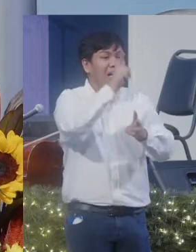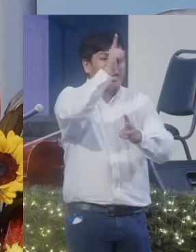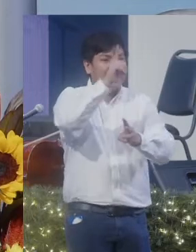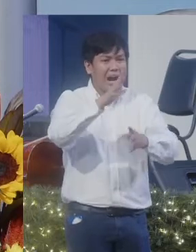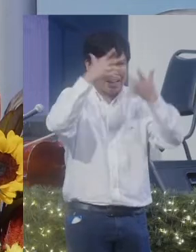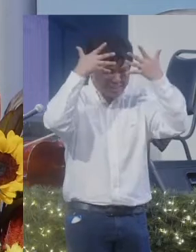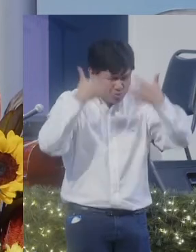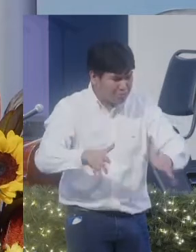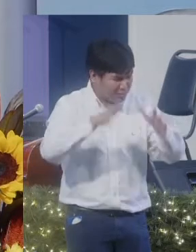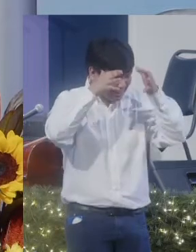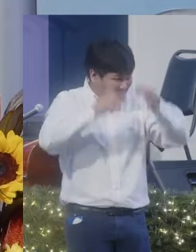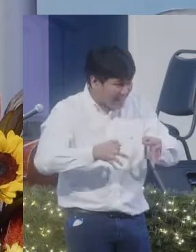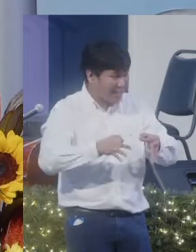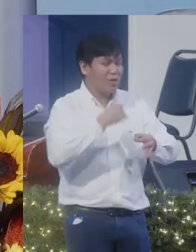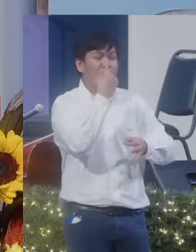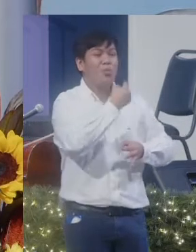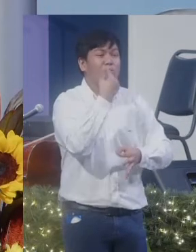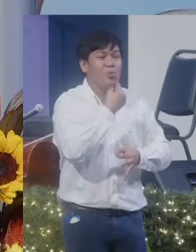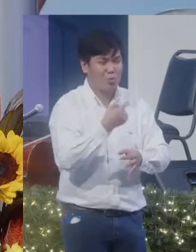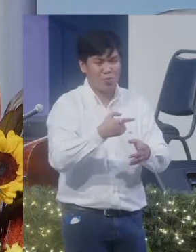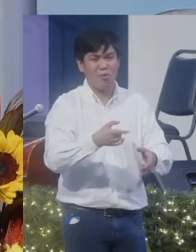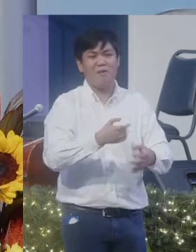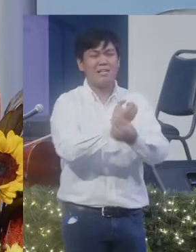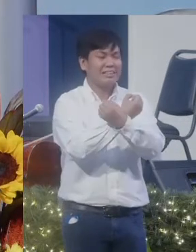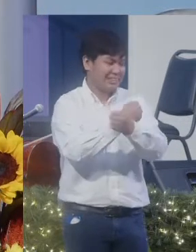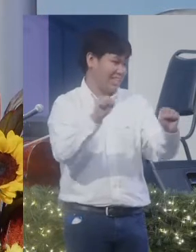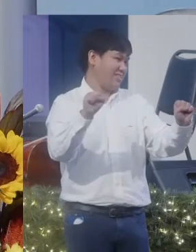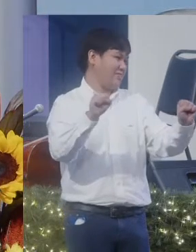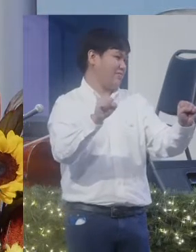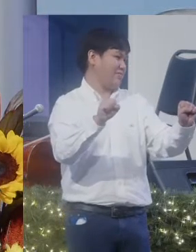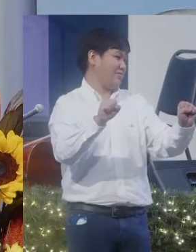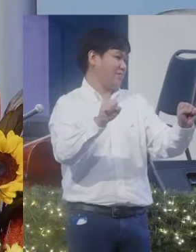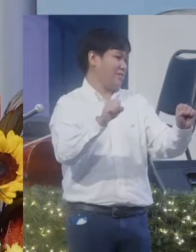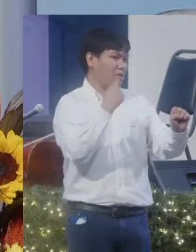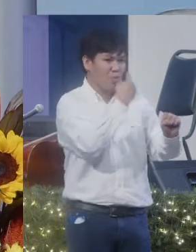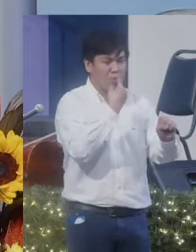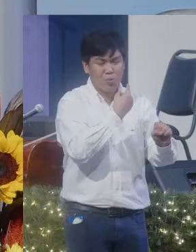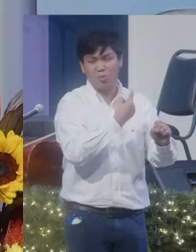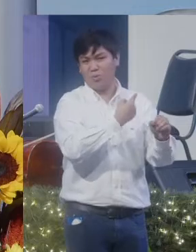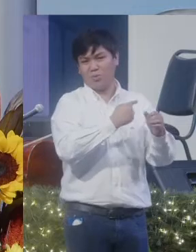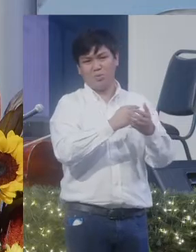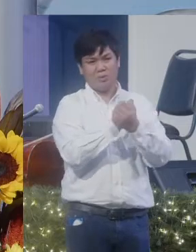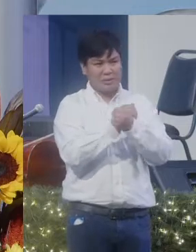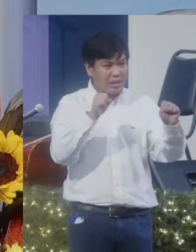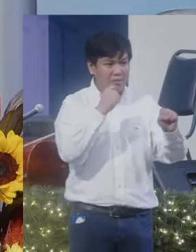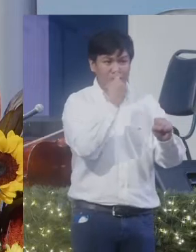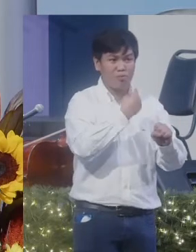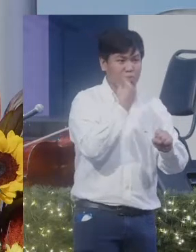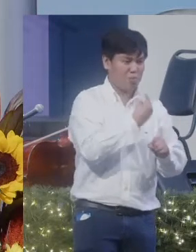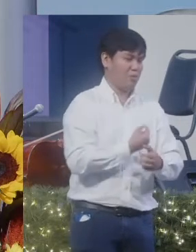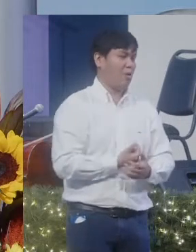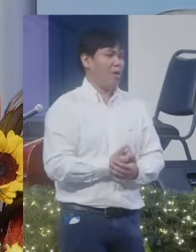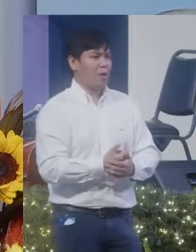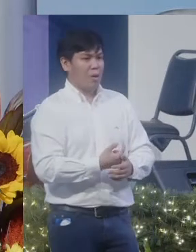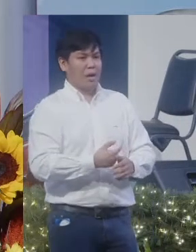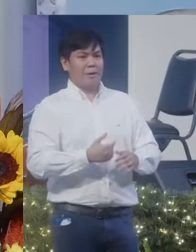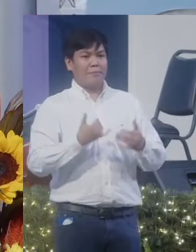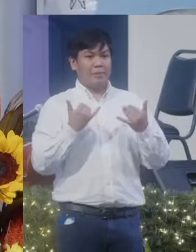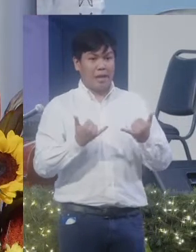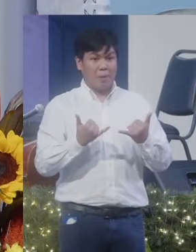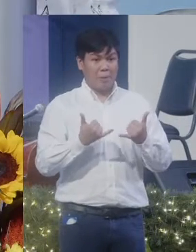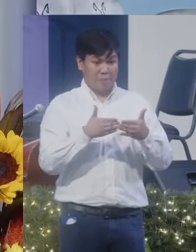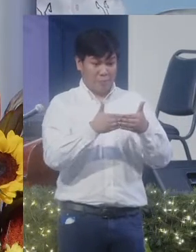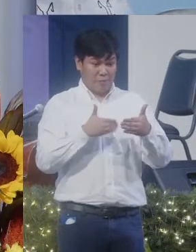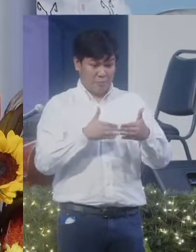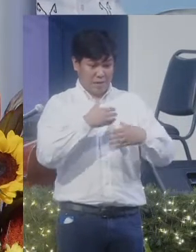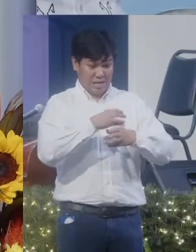Yung mga isda na huhulihin, yung mga makasalanan na mananampalataya, before the foundation of the world,